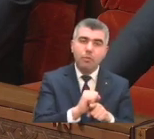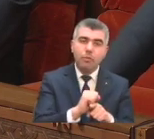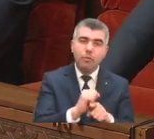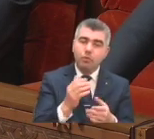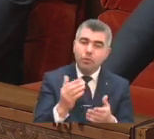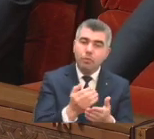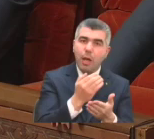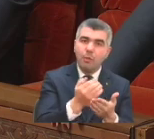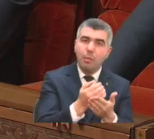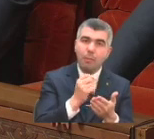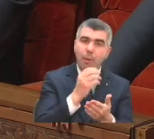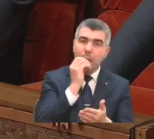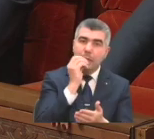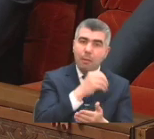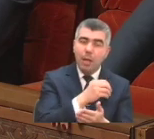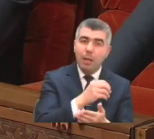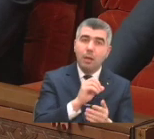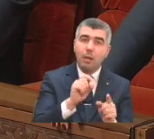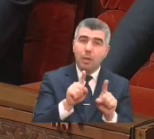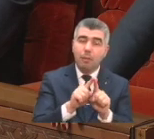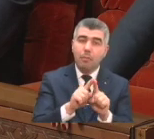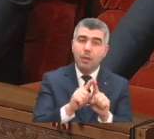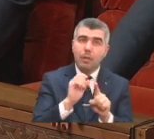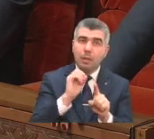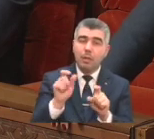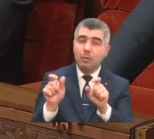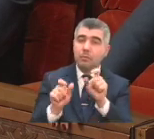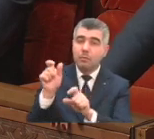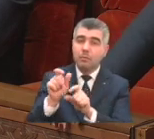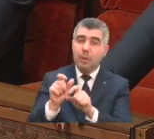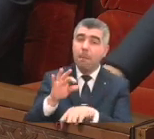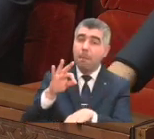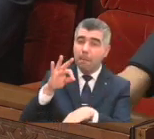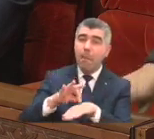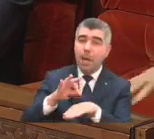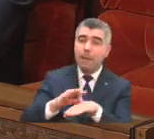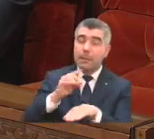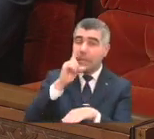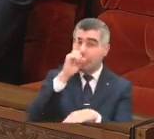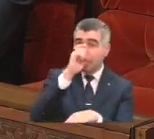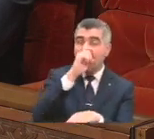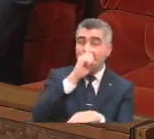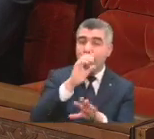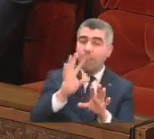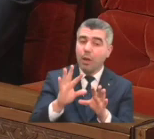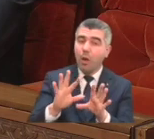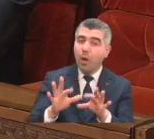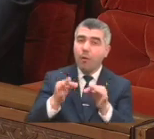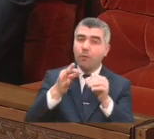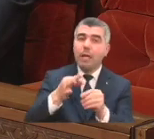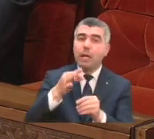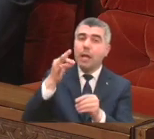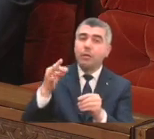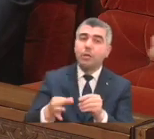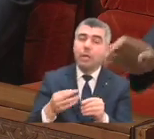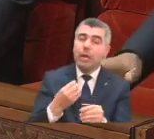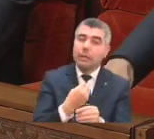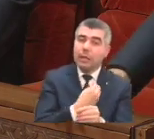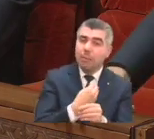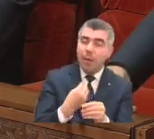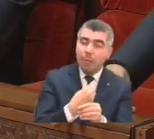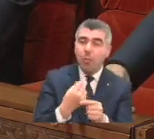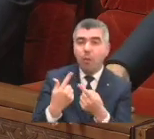اللي كيتعتبروا واحد الشريحه الاجتماعيه الاكثر تعرضا لمخاطر الناتجه عن النفايات بما فيها النفايات الطبيه والنفايات